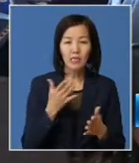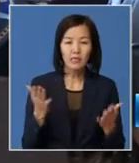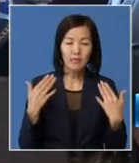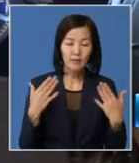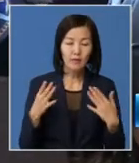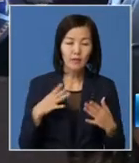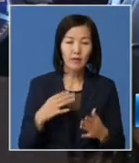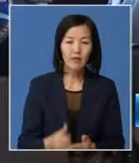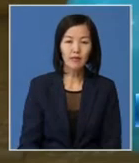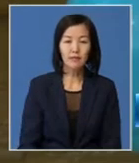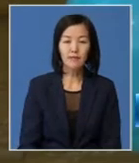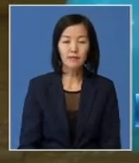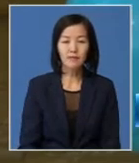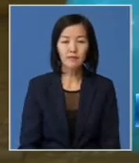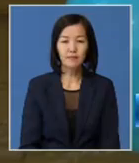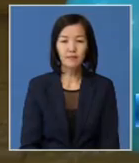қалдық деп риза болып тарқасты.